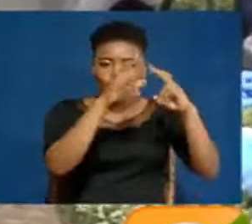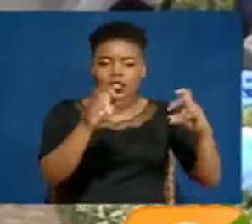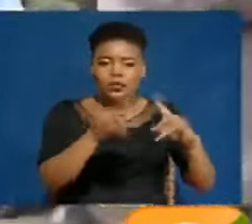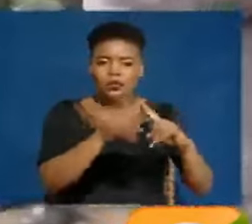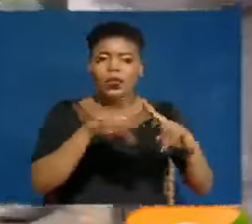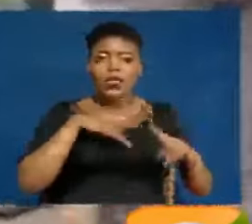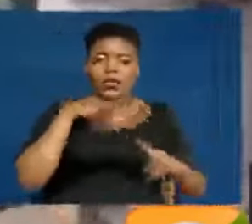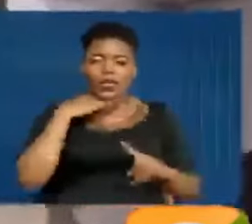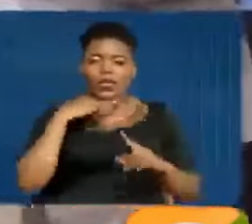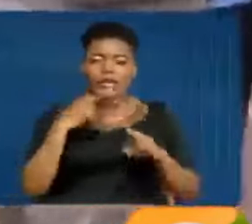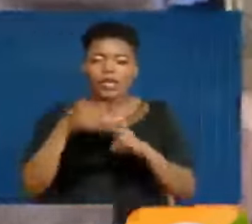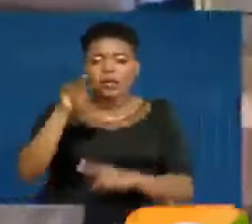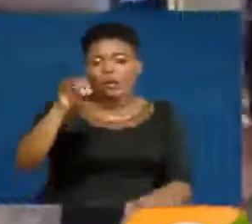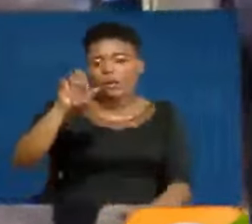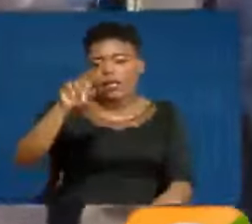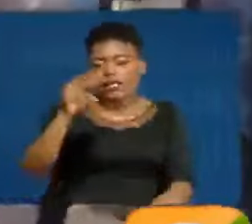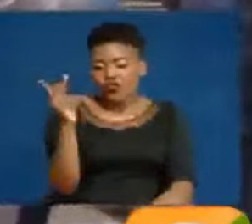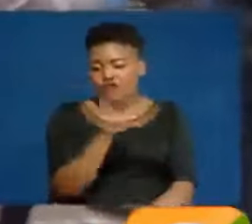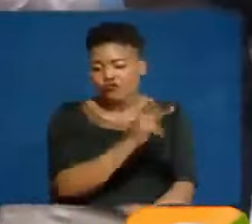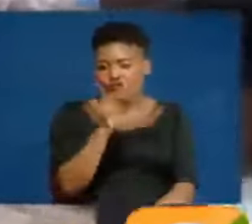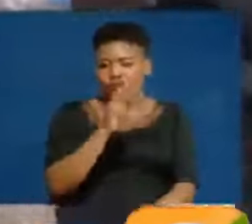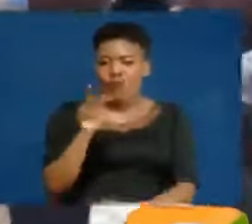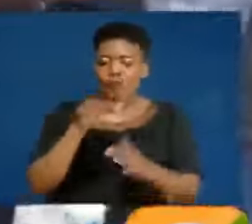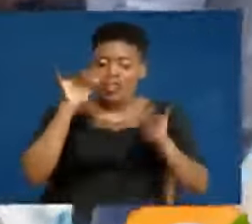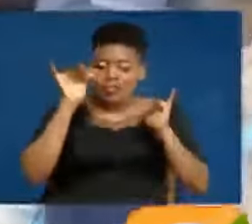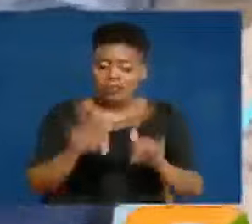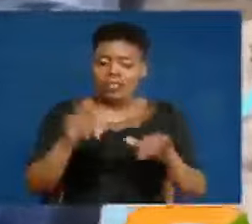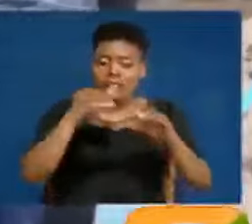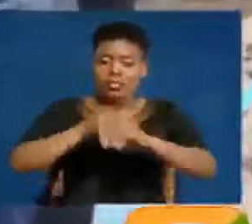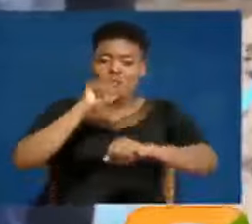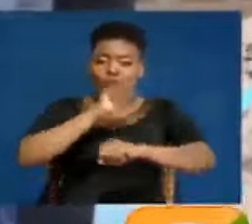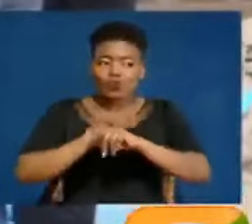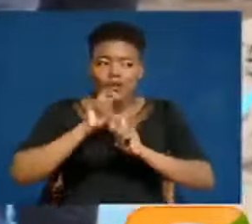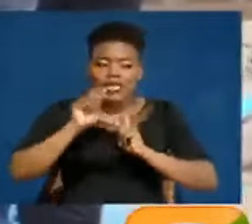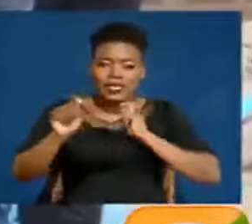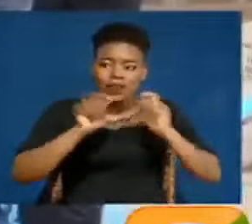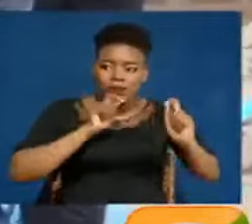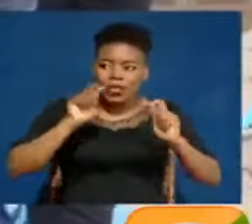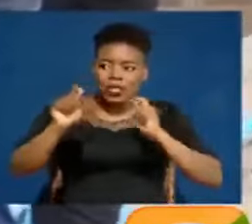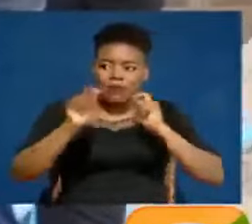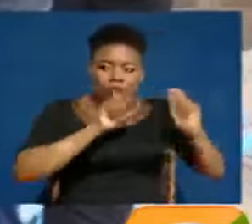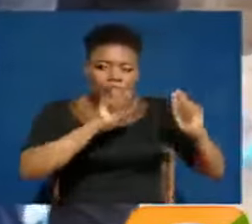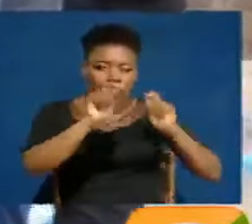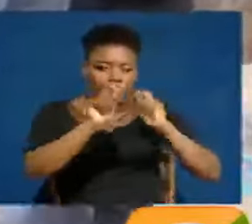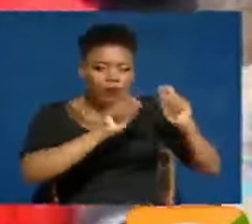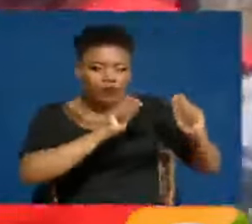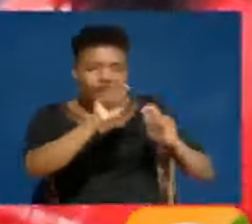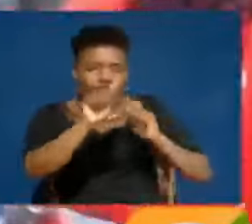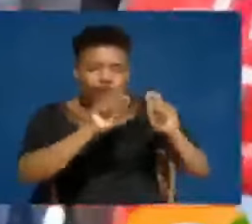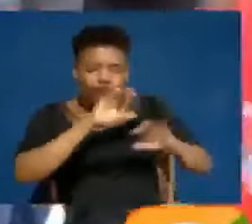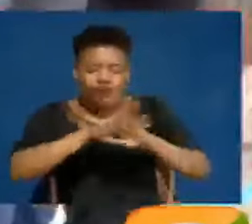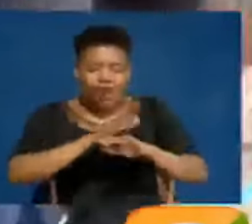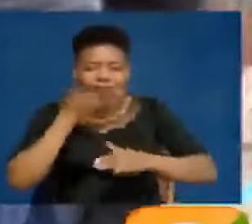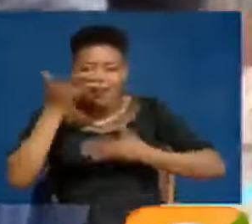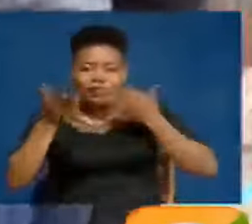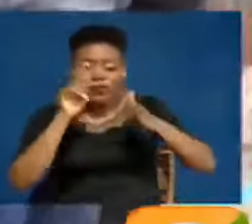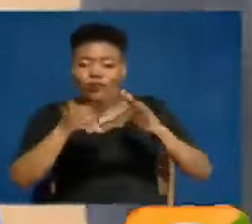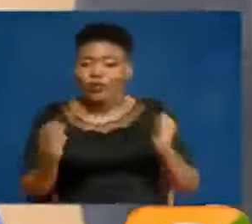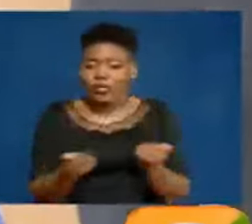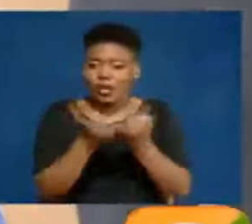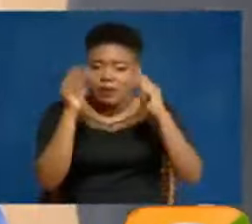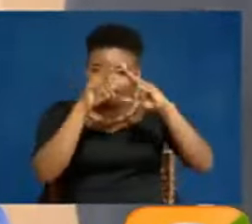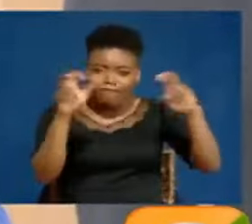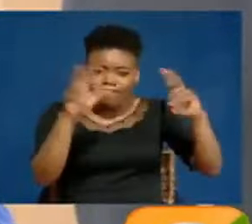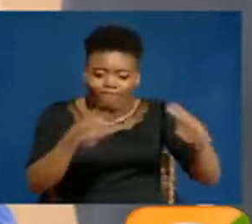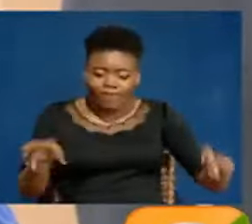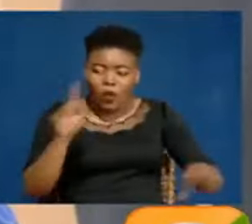Nyuguto, maafisa hao walikita kambi ndani ya shule wakipekua pekua kila sehemu ya bweni lililoteketea.